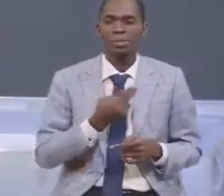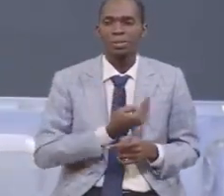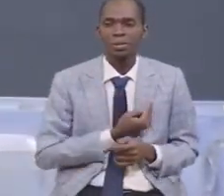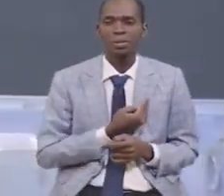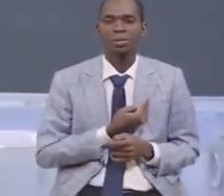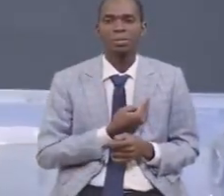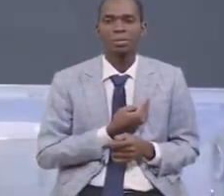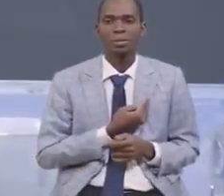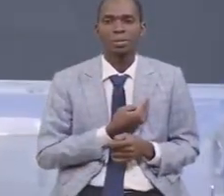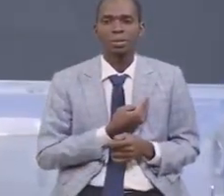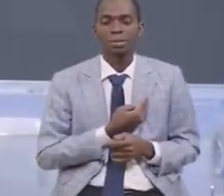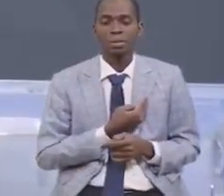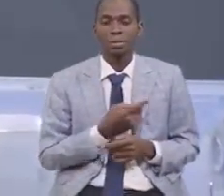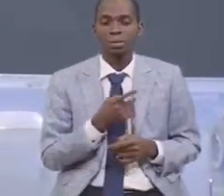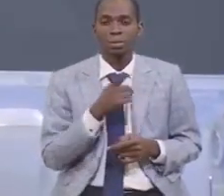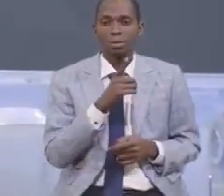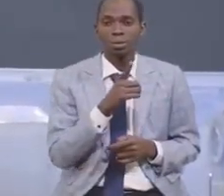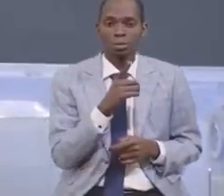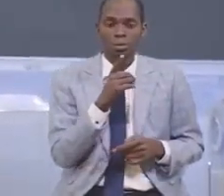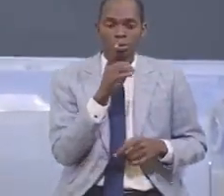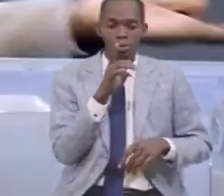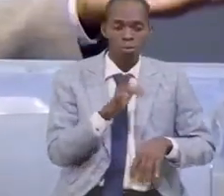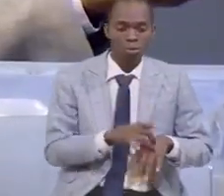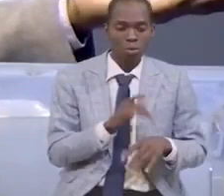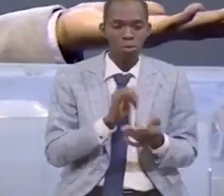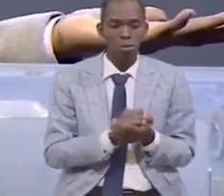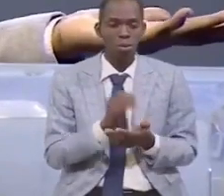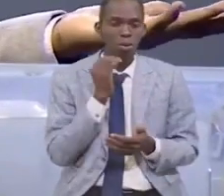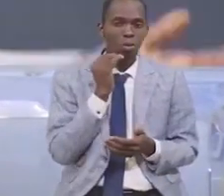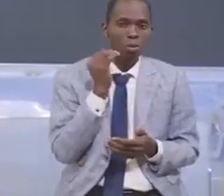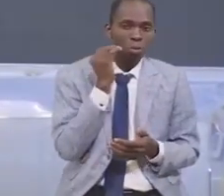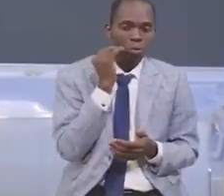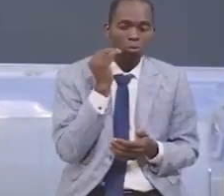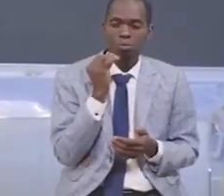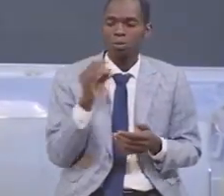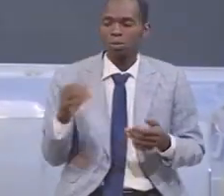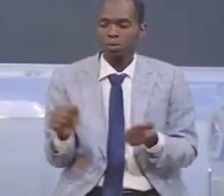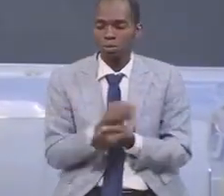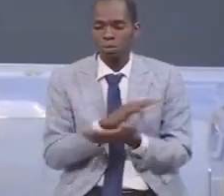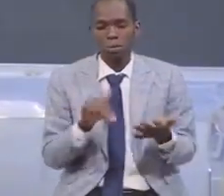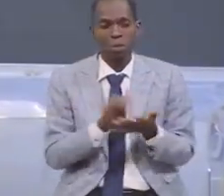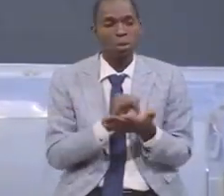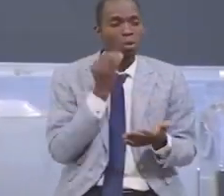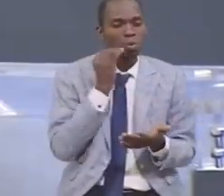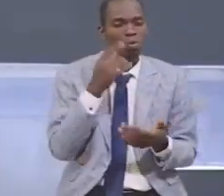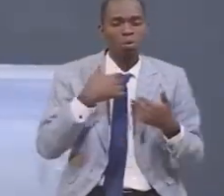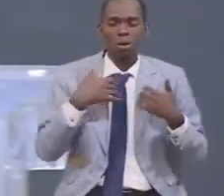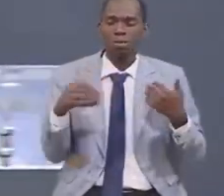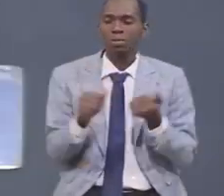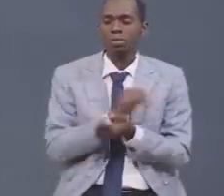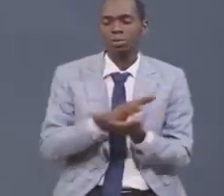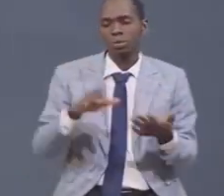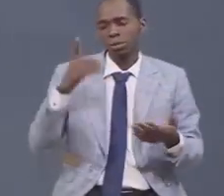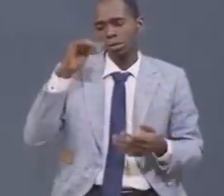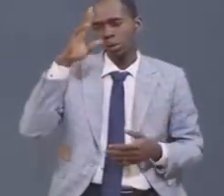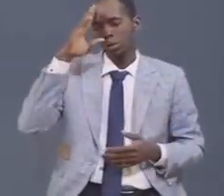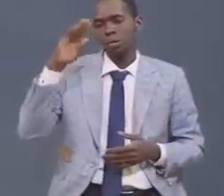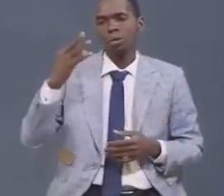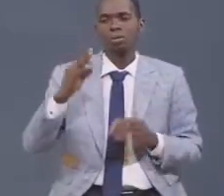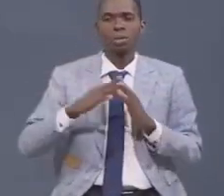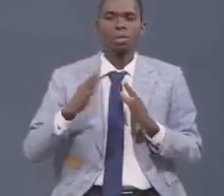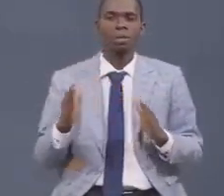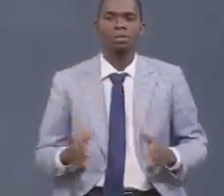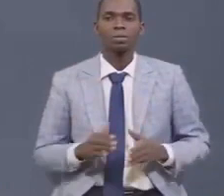టచ్ దట్ హోమ్ యు డిస్ట్రాయ్ దట్ హోమ్ యు డిస్ట్రాయ్ ది మ్యాన్. కనుక ఒక గృహం గనుక పాడవుతుందంటే ఆ యొక్క